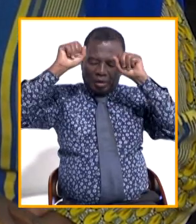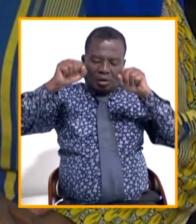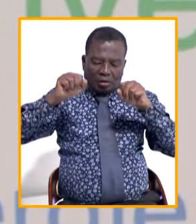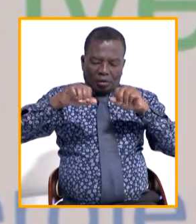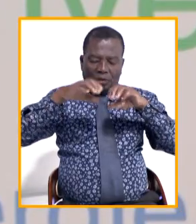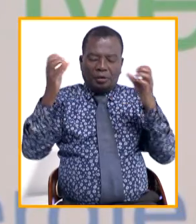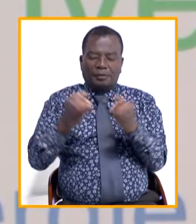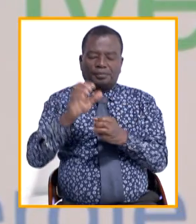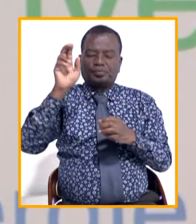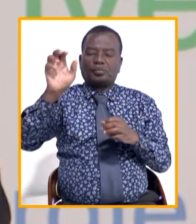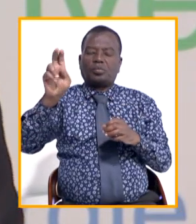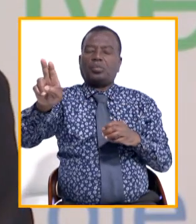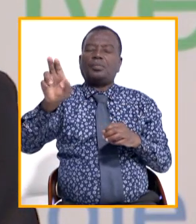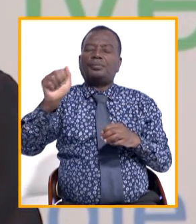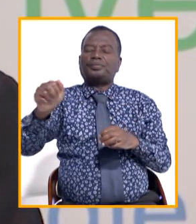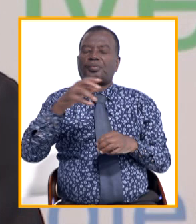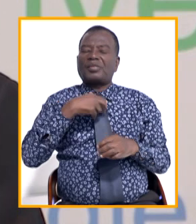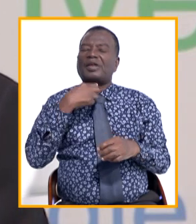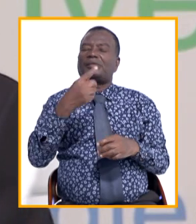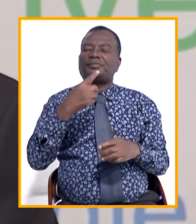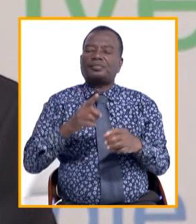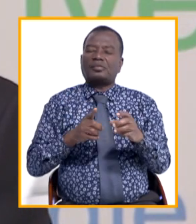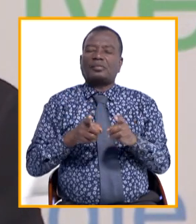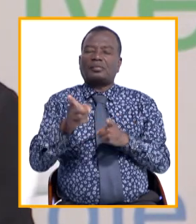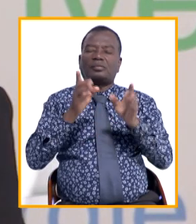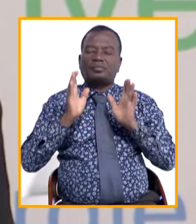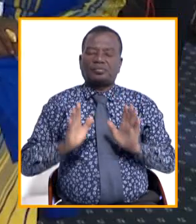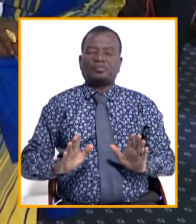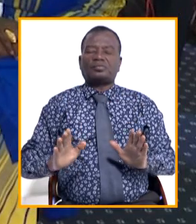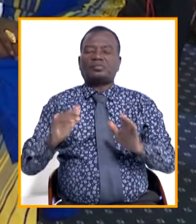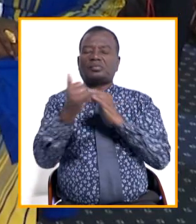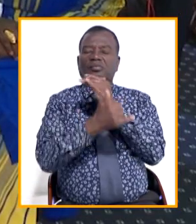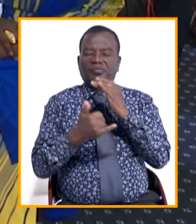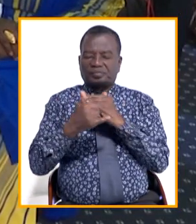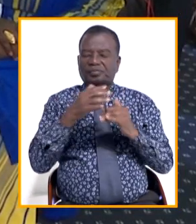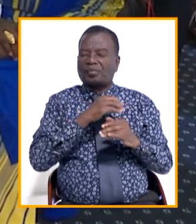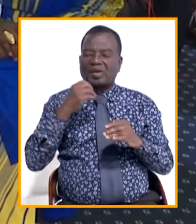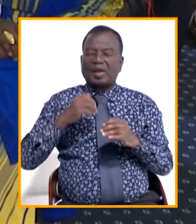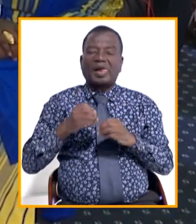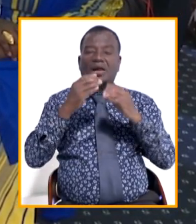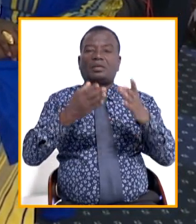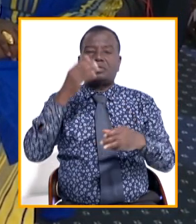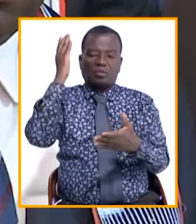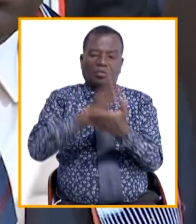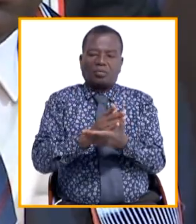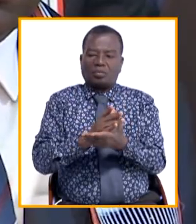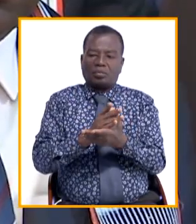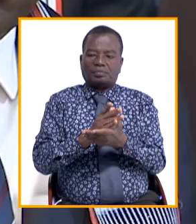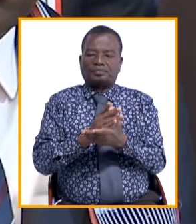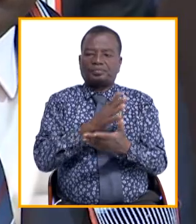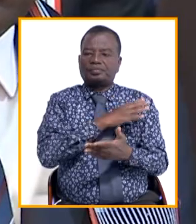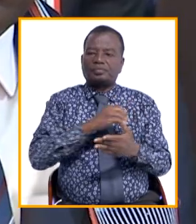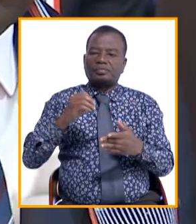l'Union africaine a appelé les dirigeants des États du continent africain à un sursaut pour mettre fin à la